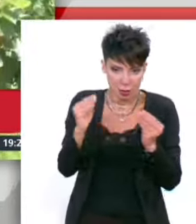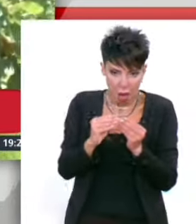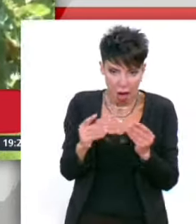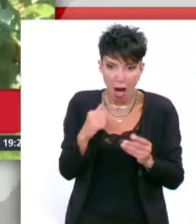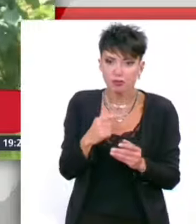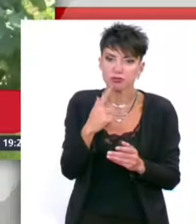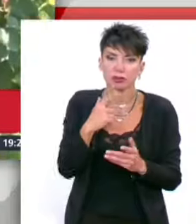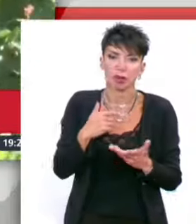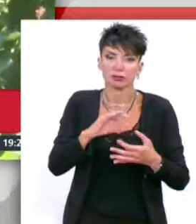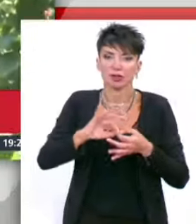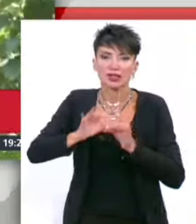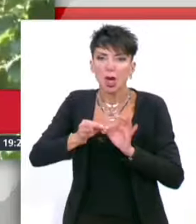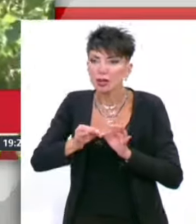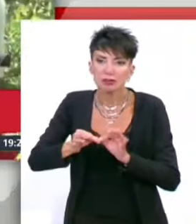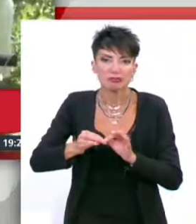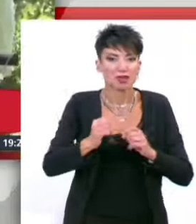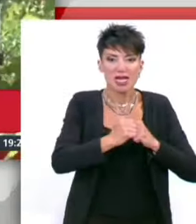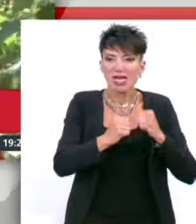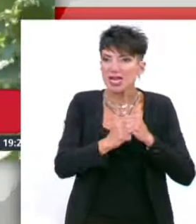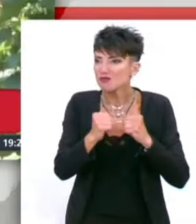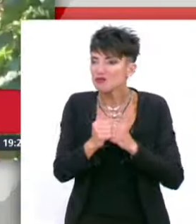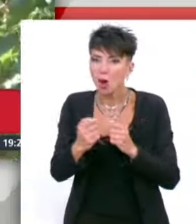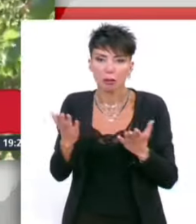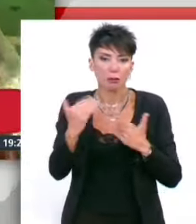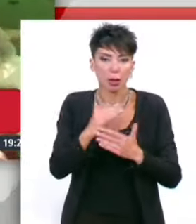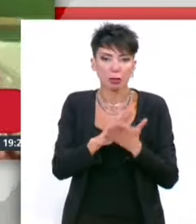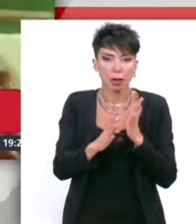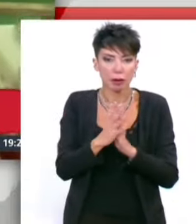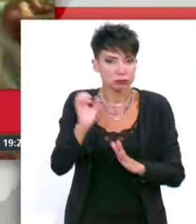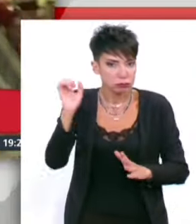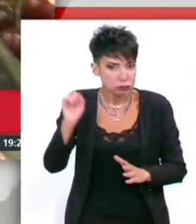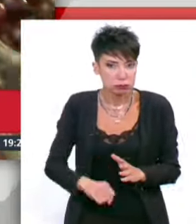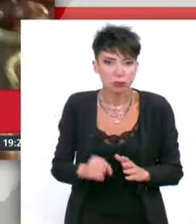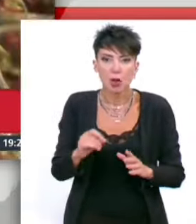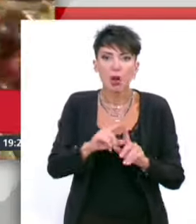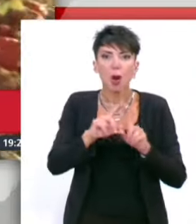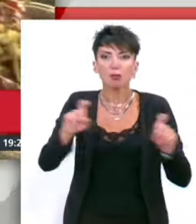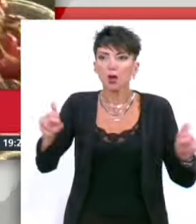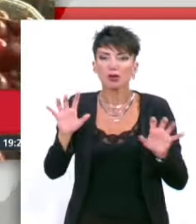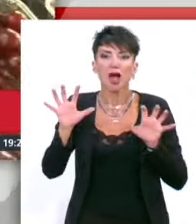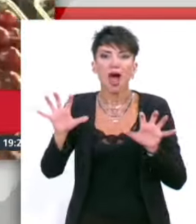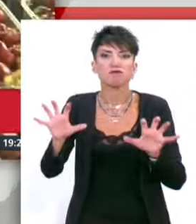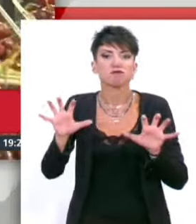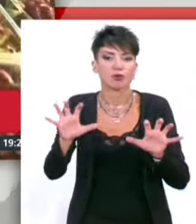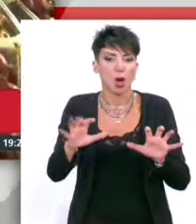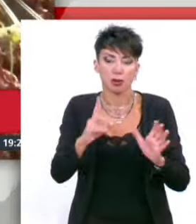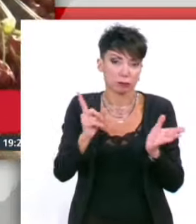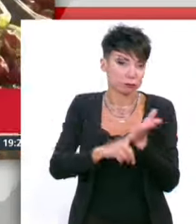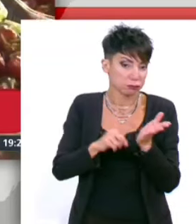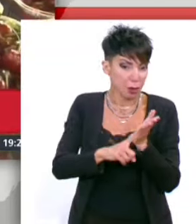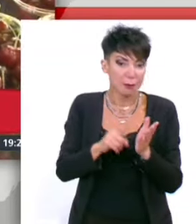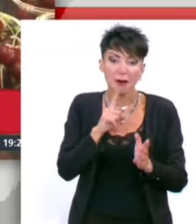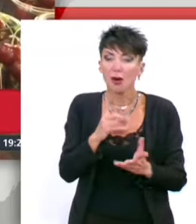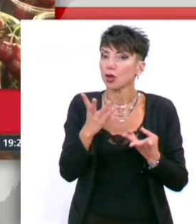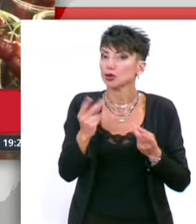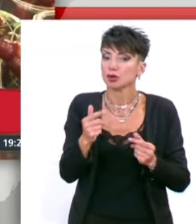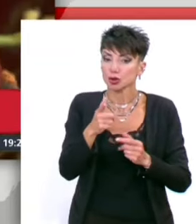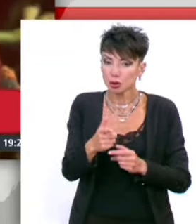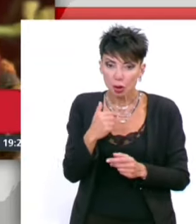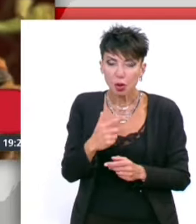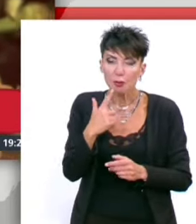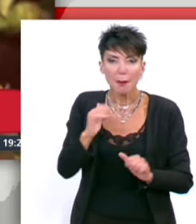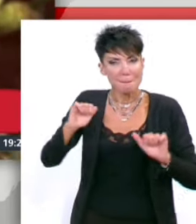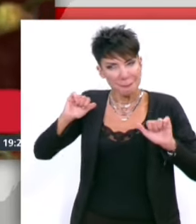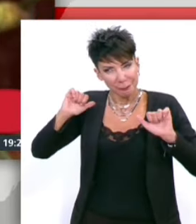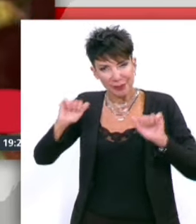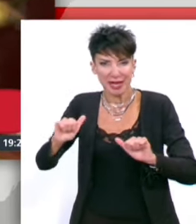υποδομών, για παράδειγμα στους συνεταιρισμούς, που θα τους επέτρεπαν την αποθήκευση όλων των προϊόντων. Με αυτόν τον τρόπο θα μπορούσαν να ασκήσουν πίεση στους